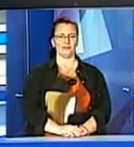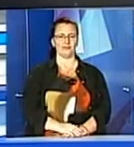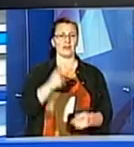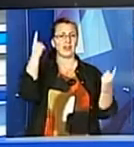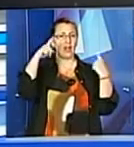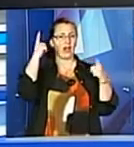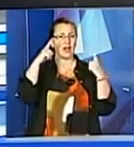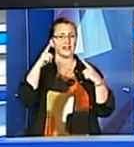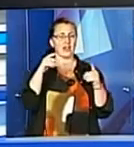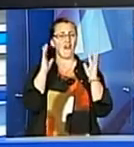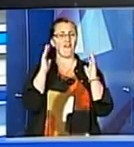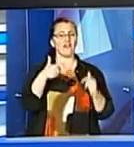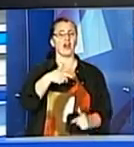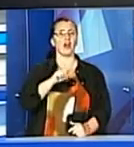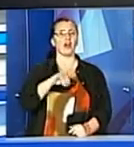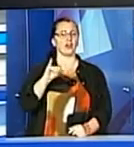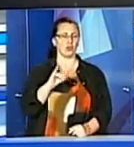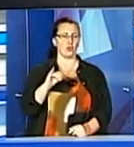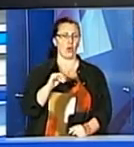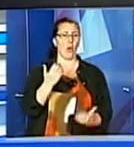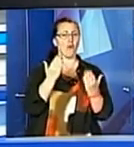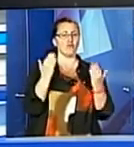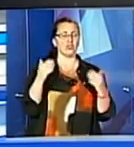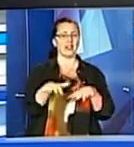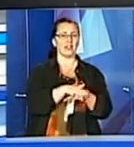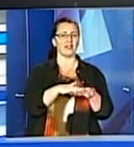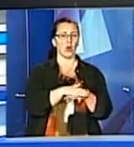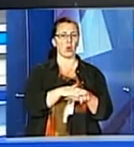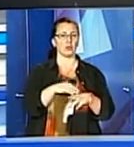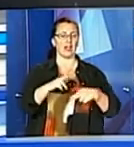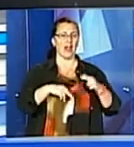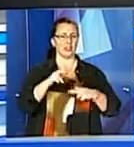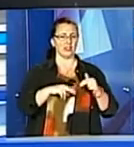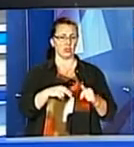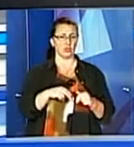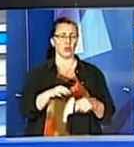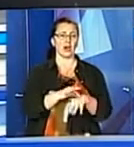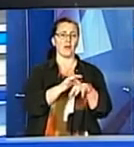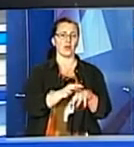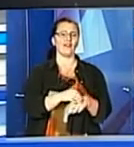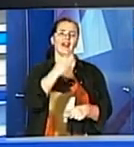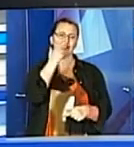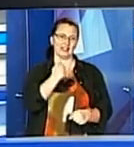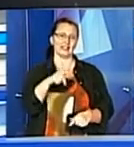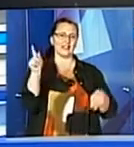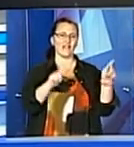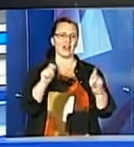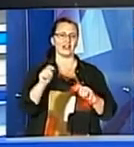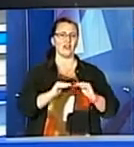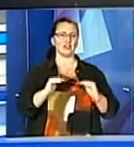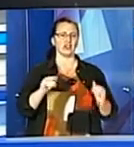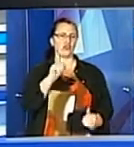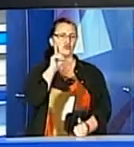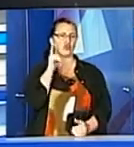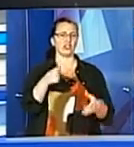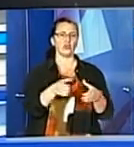Казка в гаю. В музеї народної архітектури та побуту вихідними відбувся вже традиційний фестиваль дитячих та